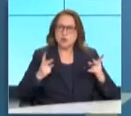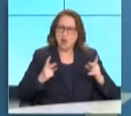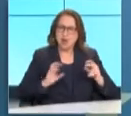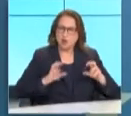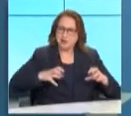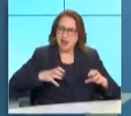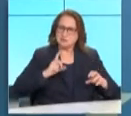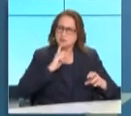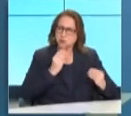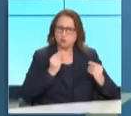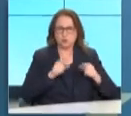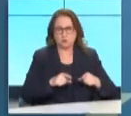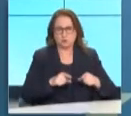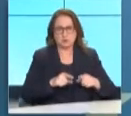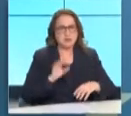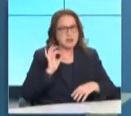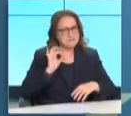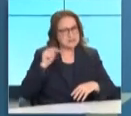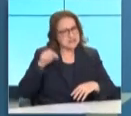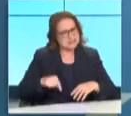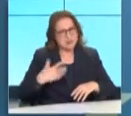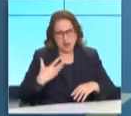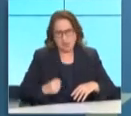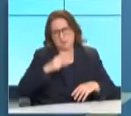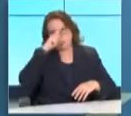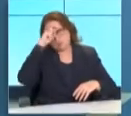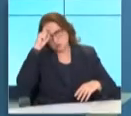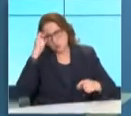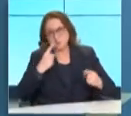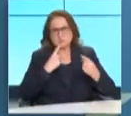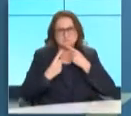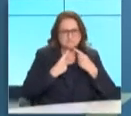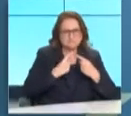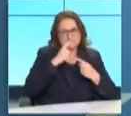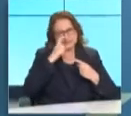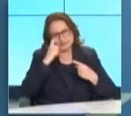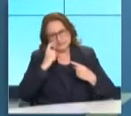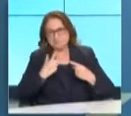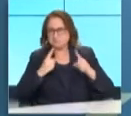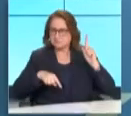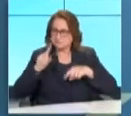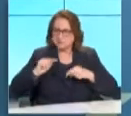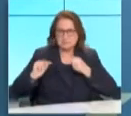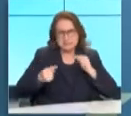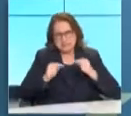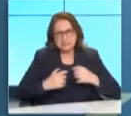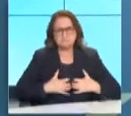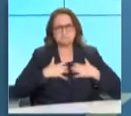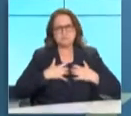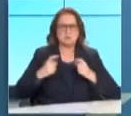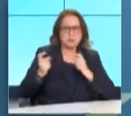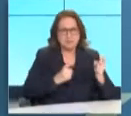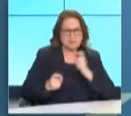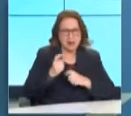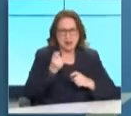διάρκεια της συζήτησης, αυτά εξάλλου μερικές φορές δραματοποιούνται από τα μέσα μαζικής ενημέρωσης, αλλά